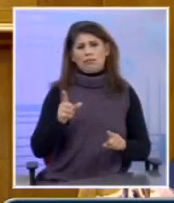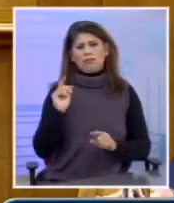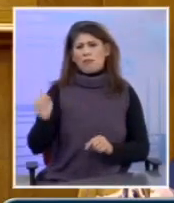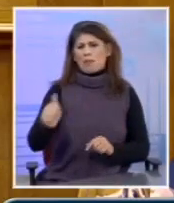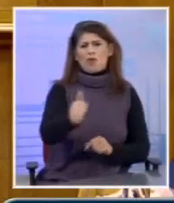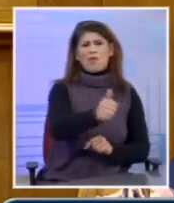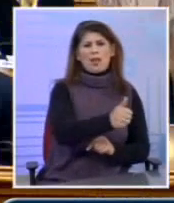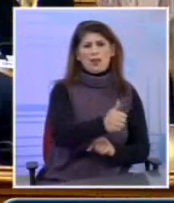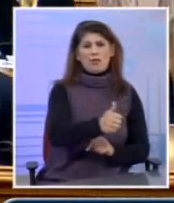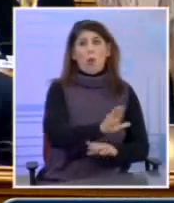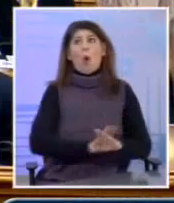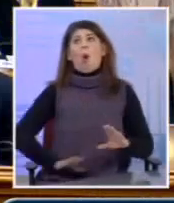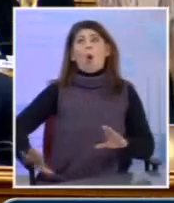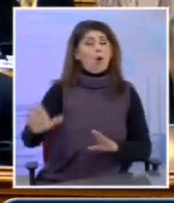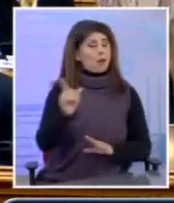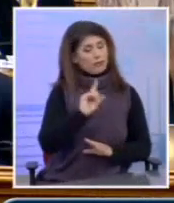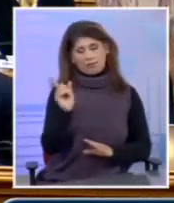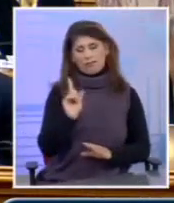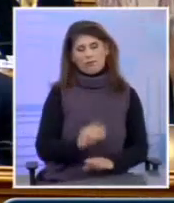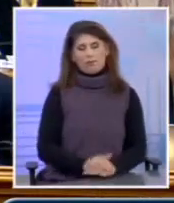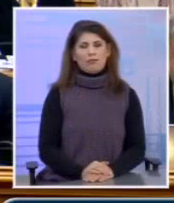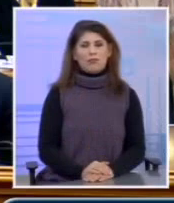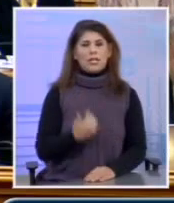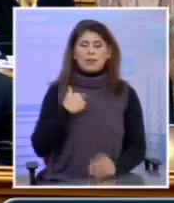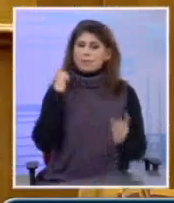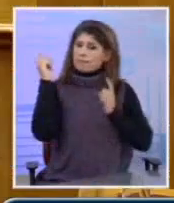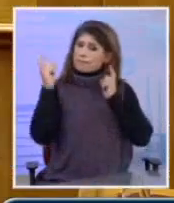μεμονωμένους. Και διαρωτώ με εγώ,